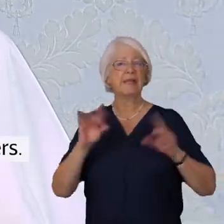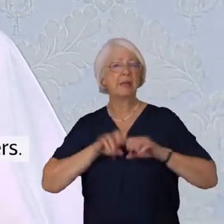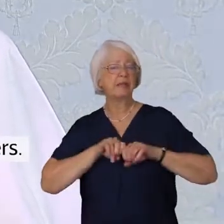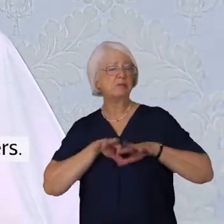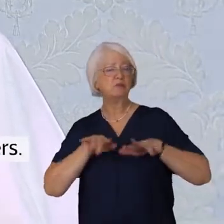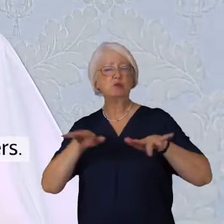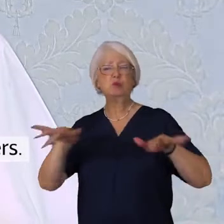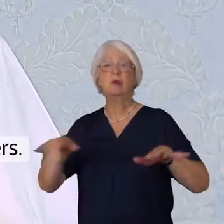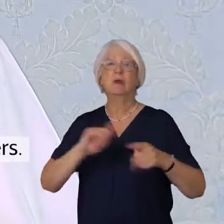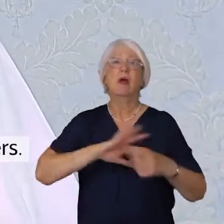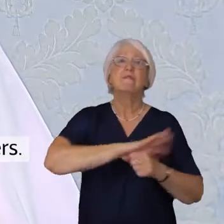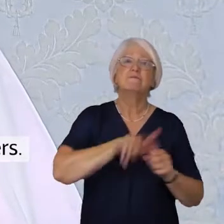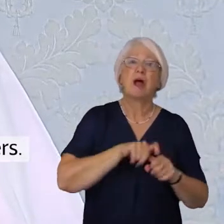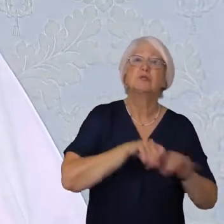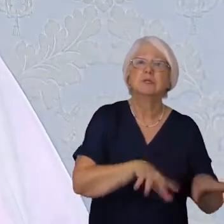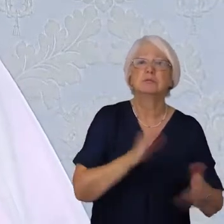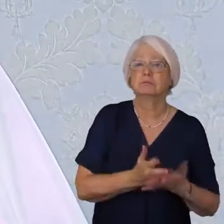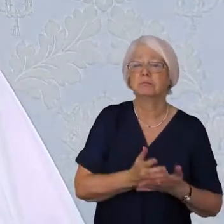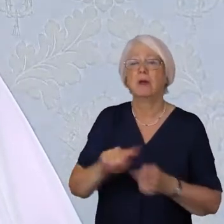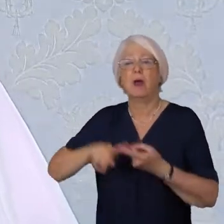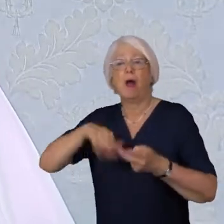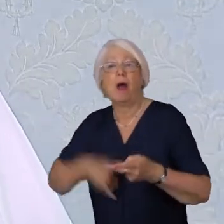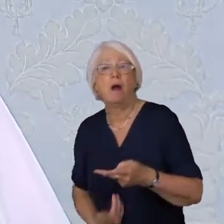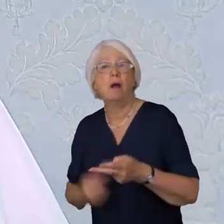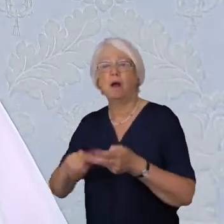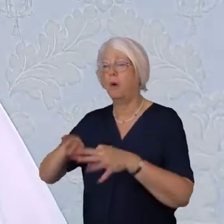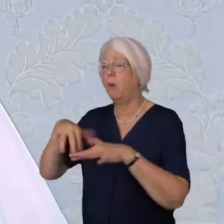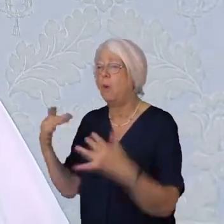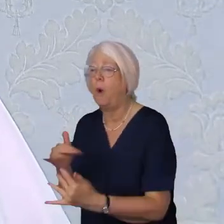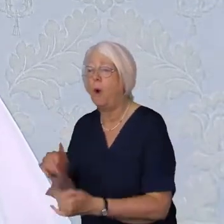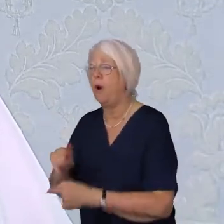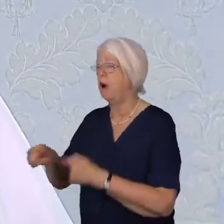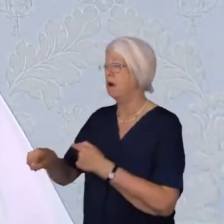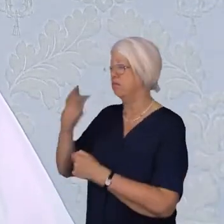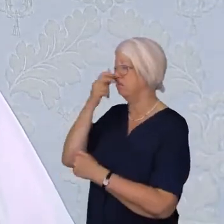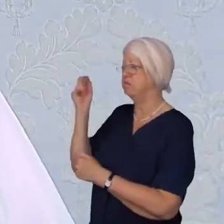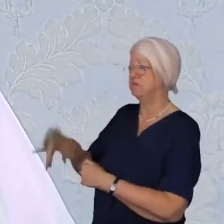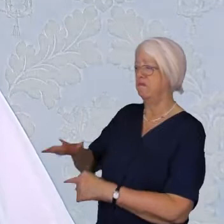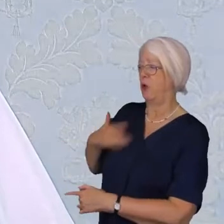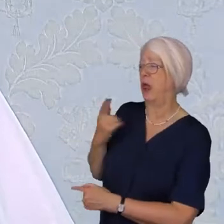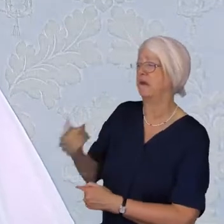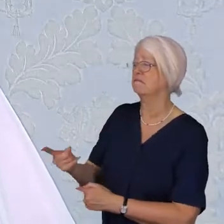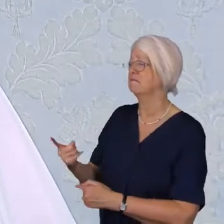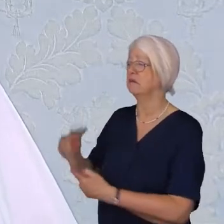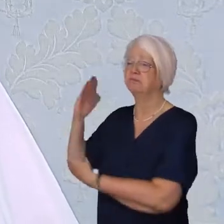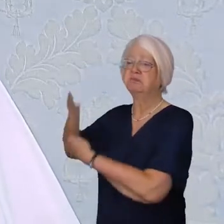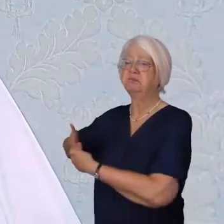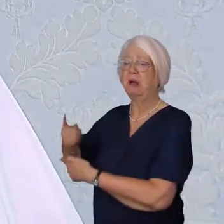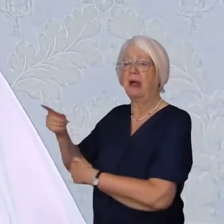vita, l'indifferenza. Solo camminando insieme andremo lontani.